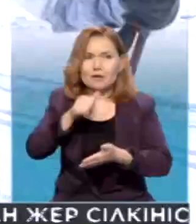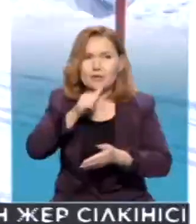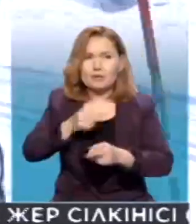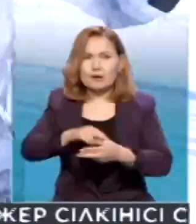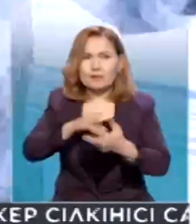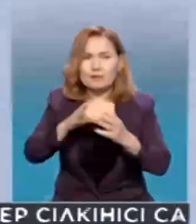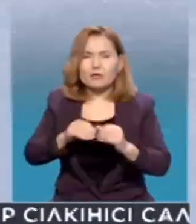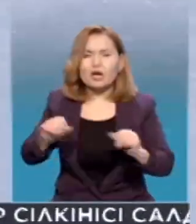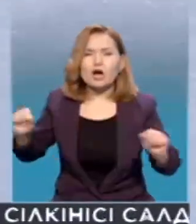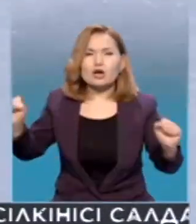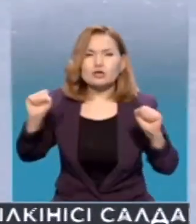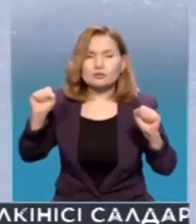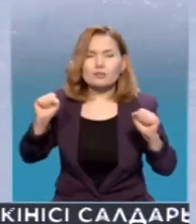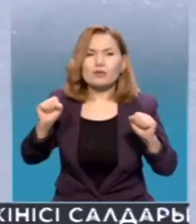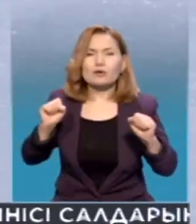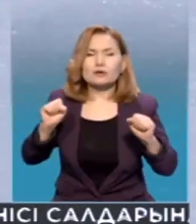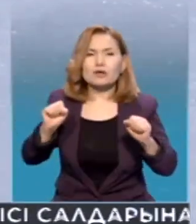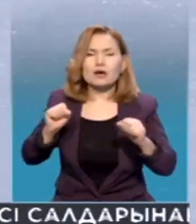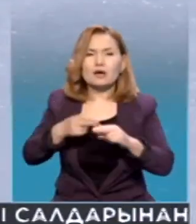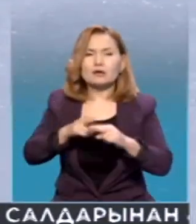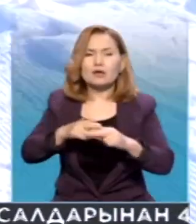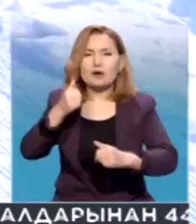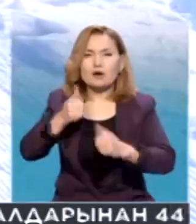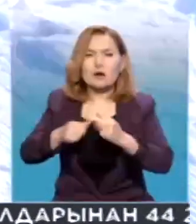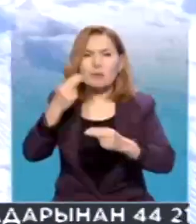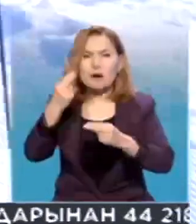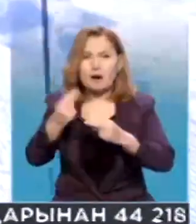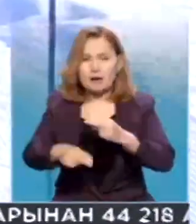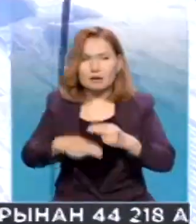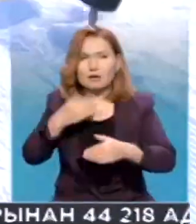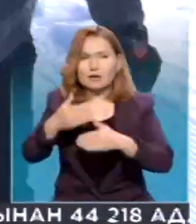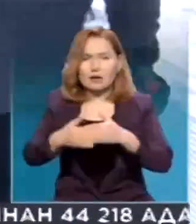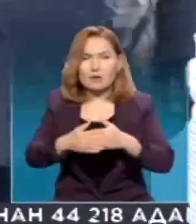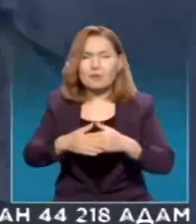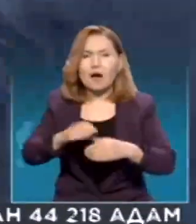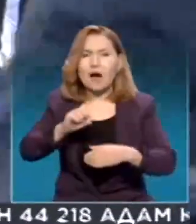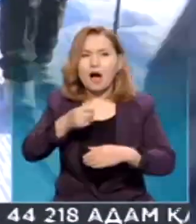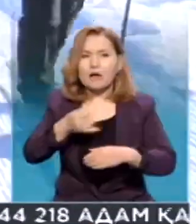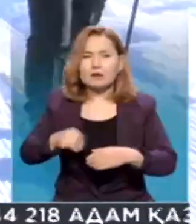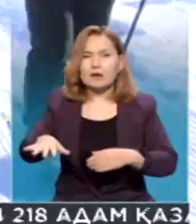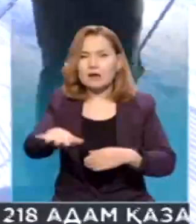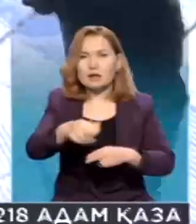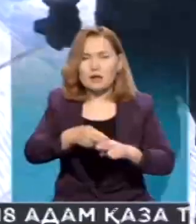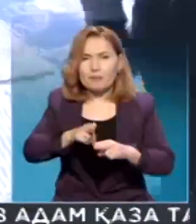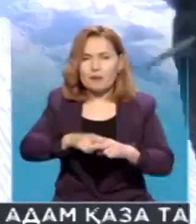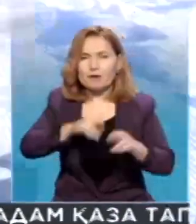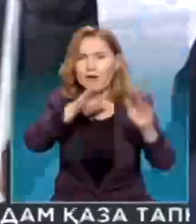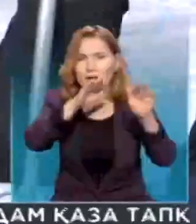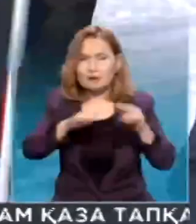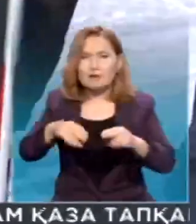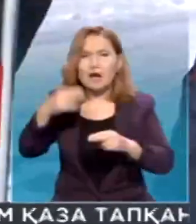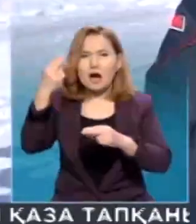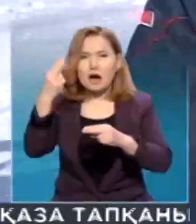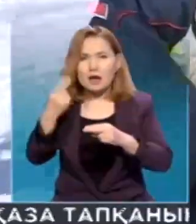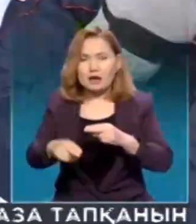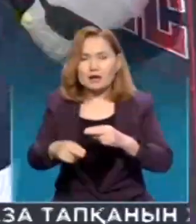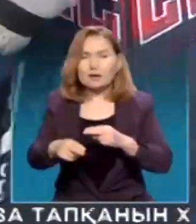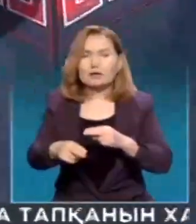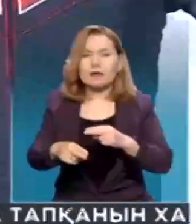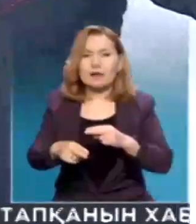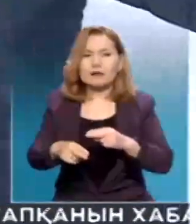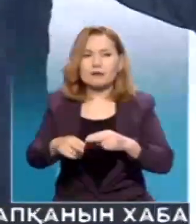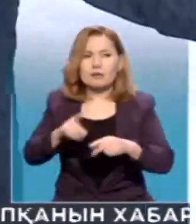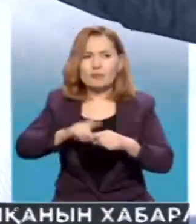Шара спорттық маусымның аяқталуына орай ұйымдастырылған, я арқаның Алтай қысы аяқталуға жақын. Менің жан Баркади Мырза,